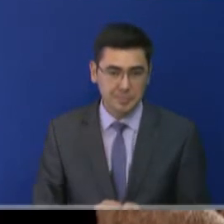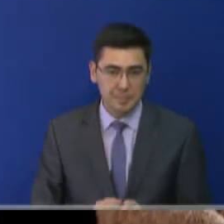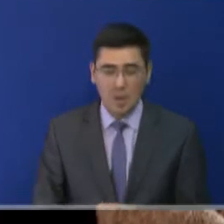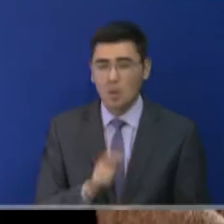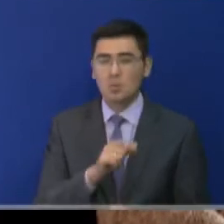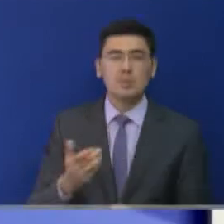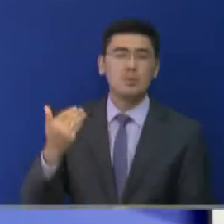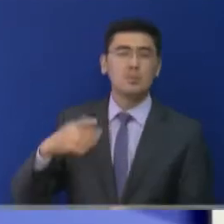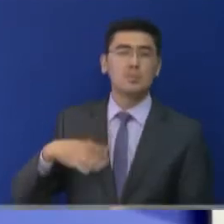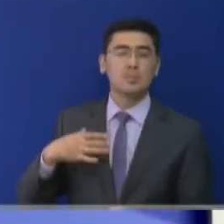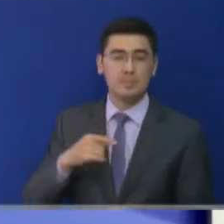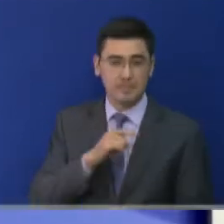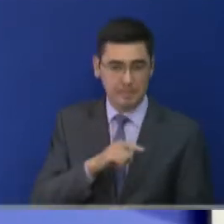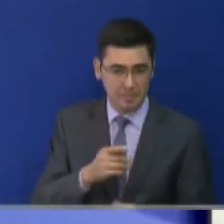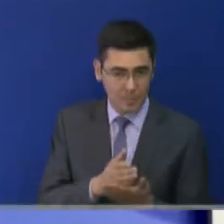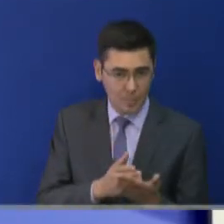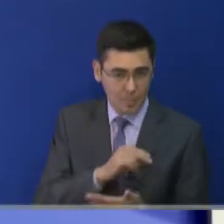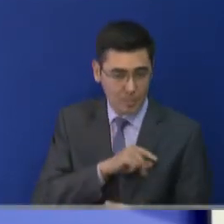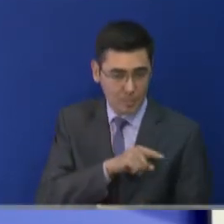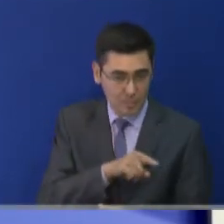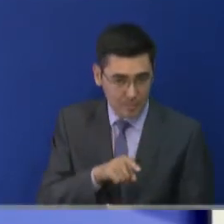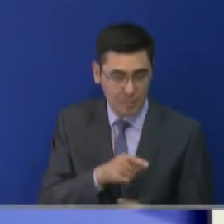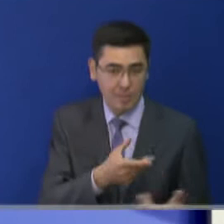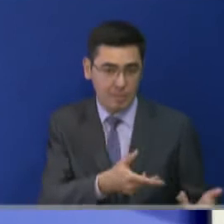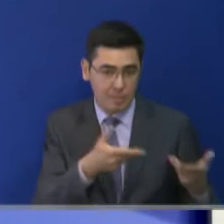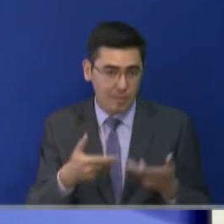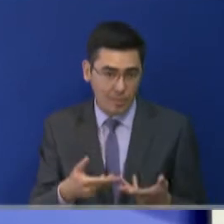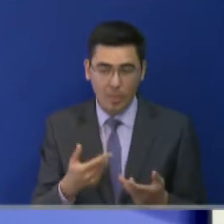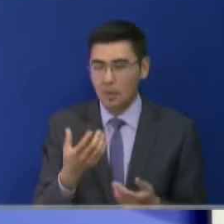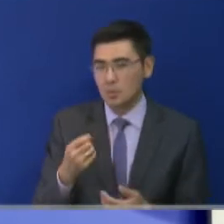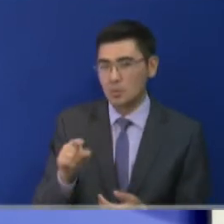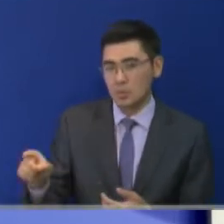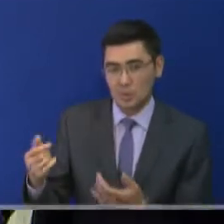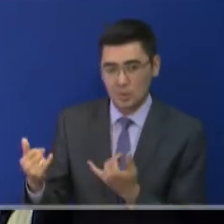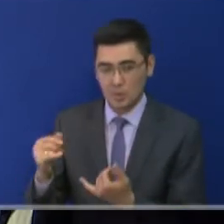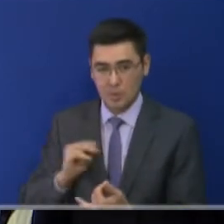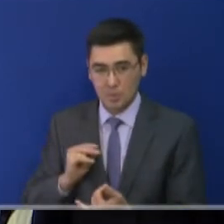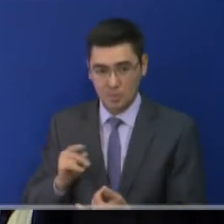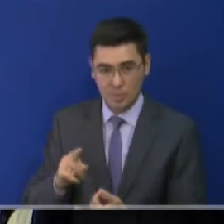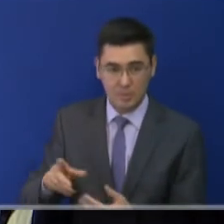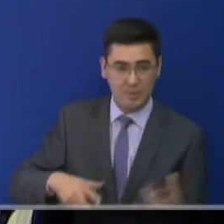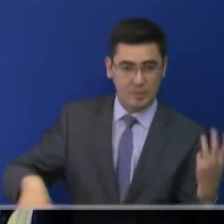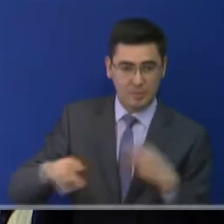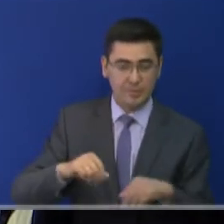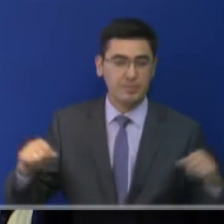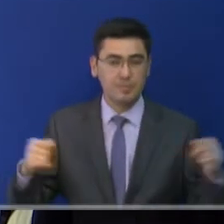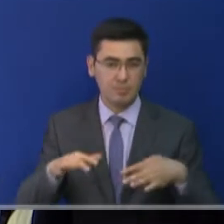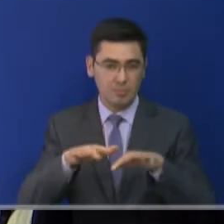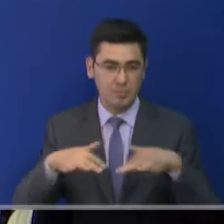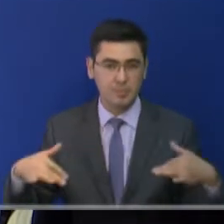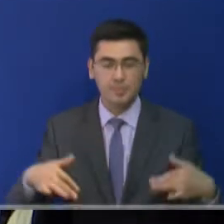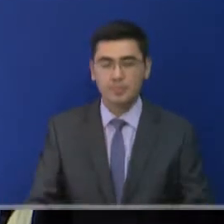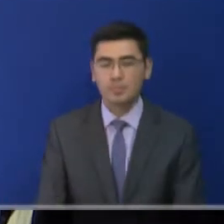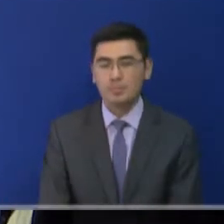ардагерлер, қалалық әкімшілік пен мәслихат өкілдері және телеарна ұжымы қатысты. Осы ұжымның 100